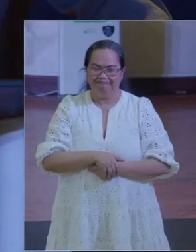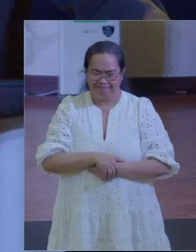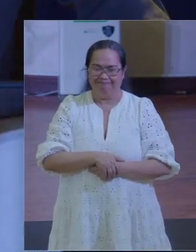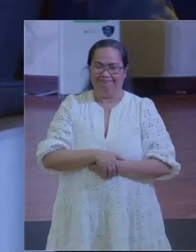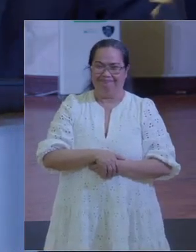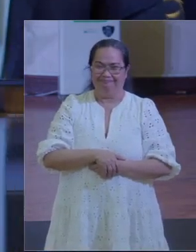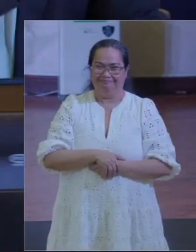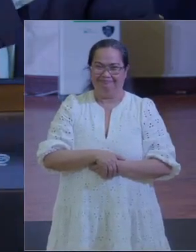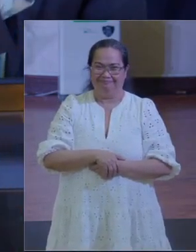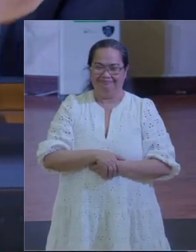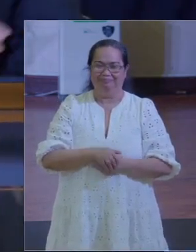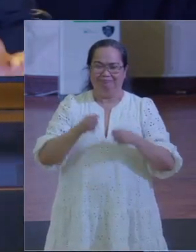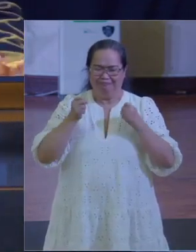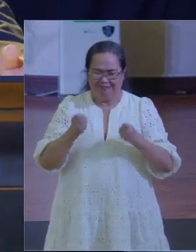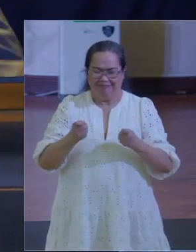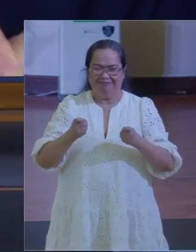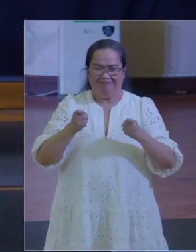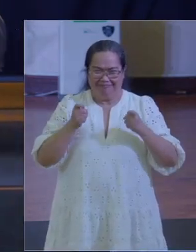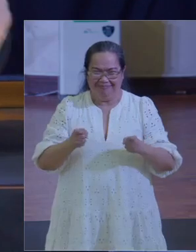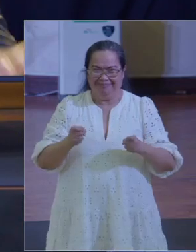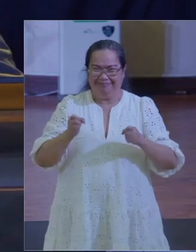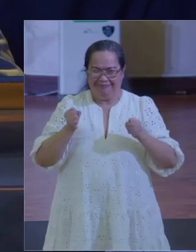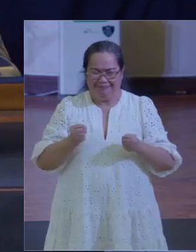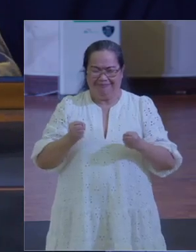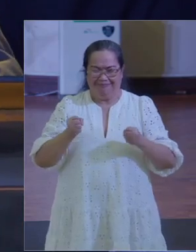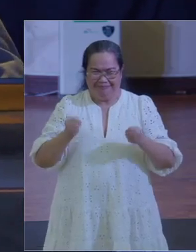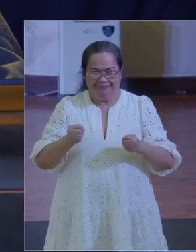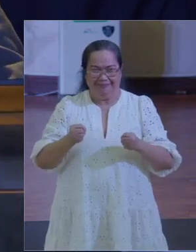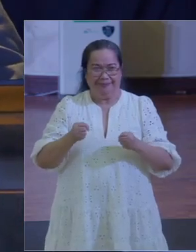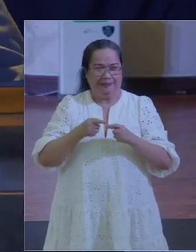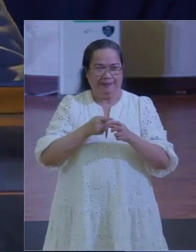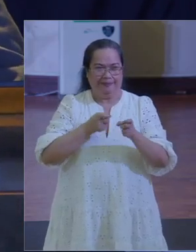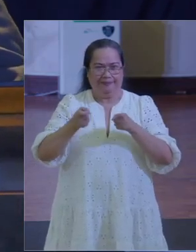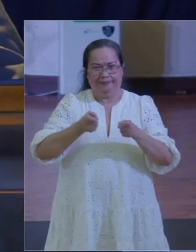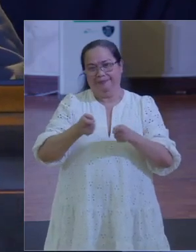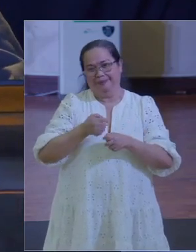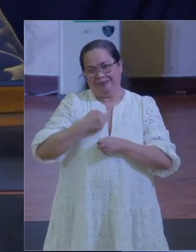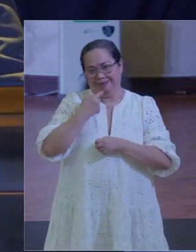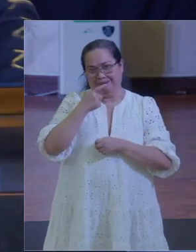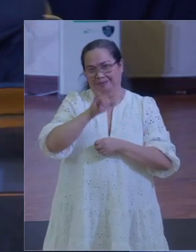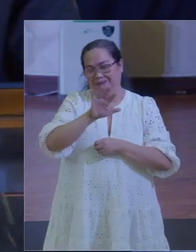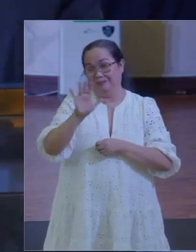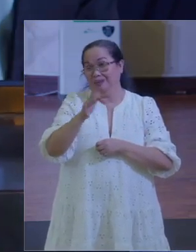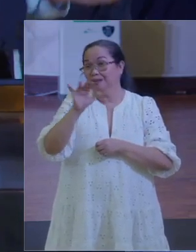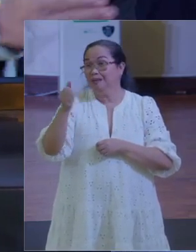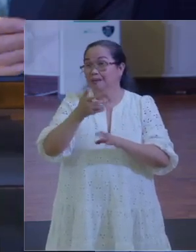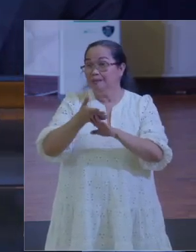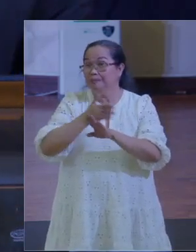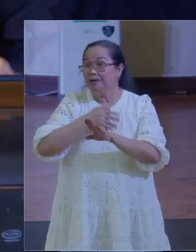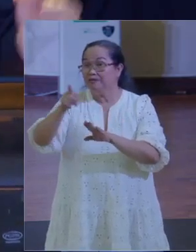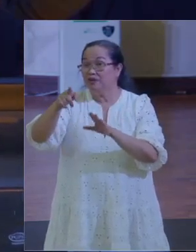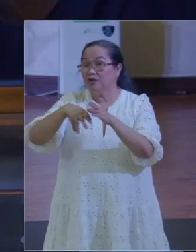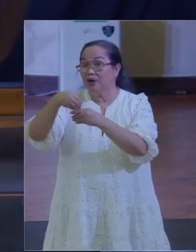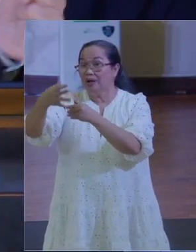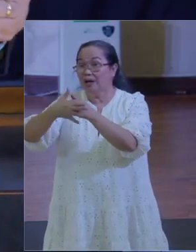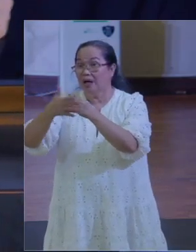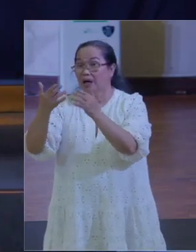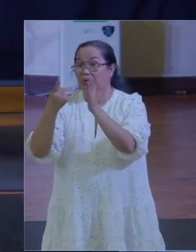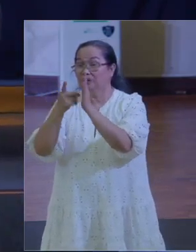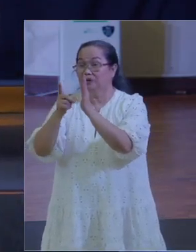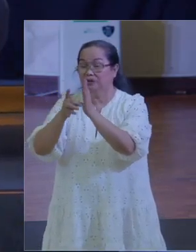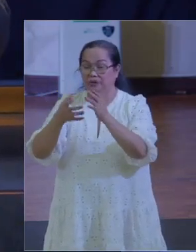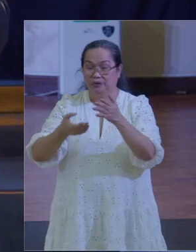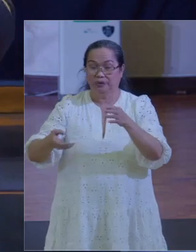Diba? Nagpipigil talaga. Talaga, magpigil ka. Kaya nga mas mabuti, bago ka lumabas ng bahay, nakasakay ka na sa